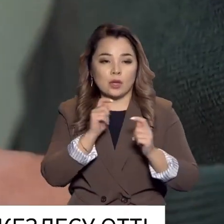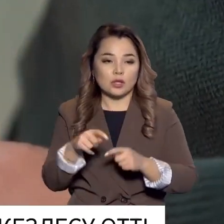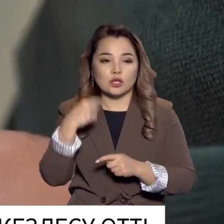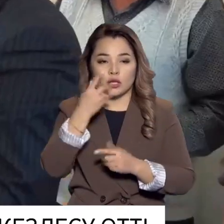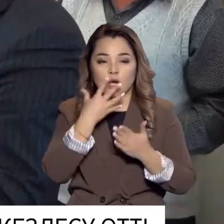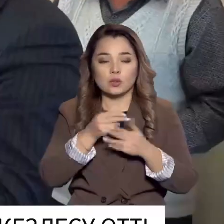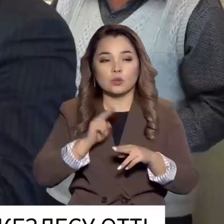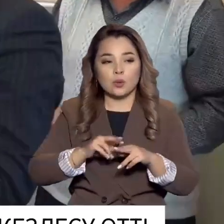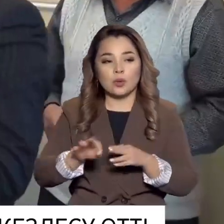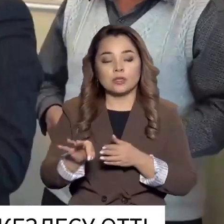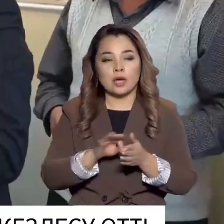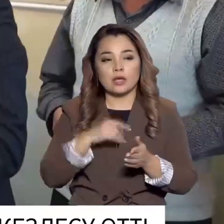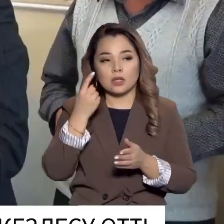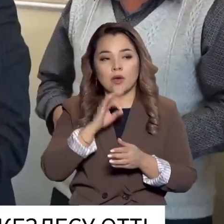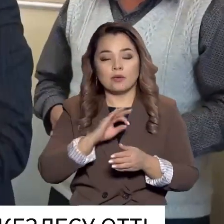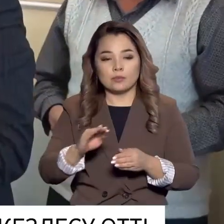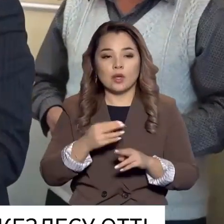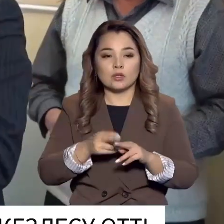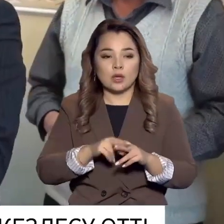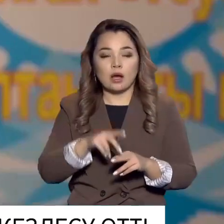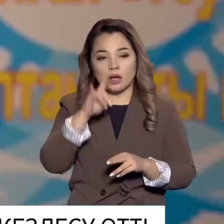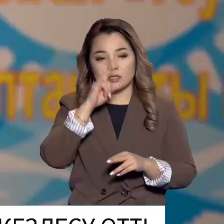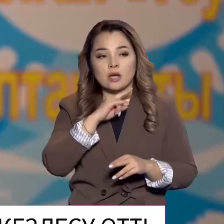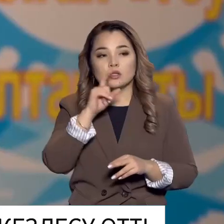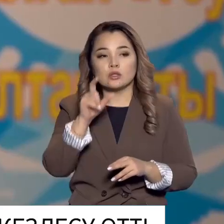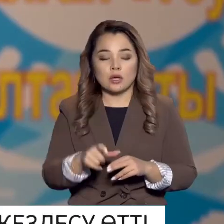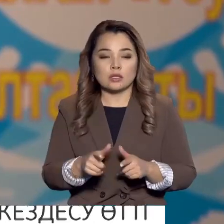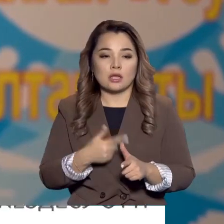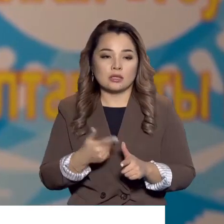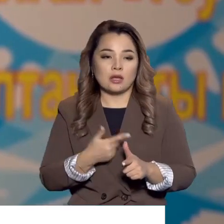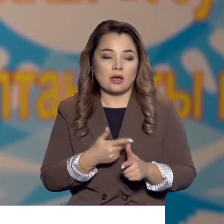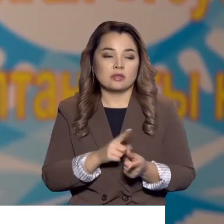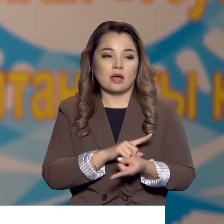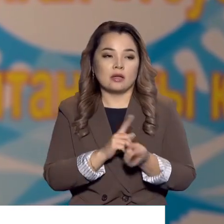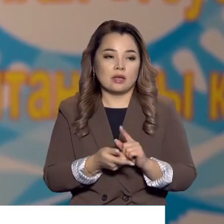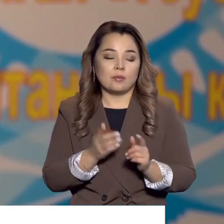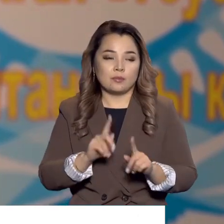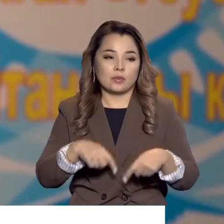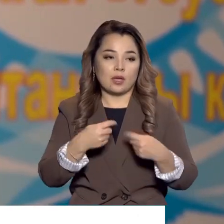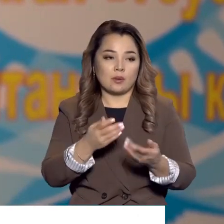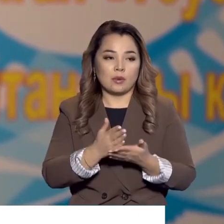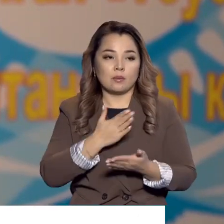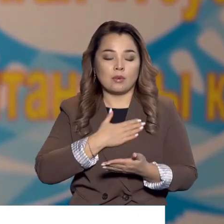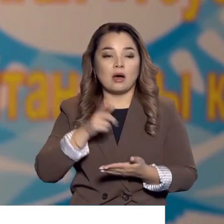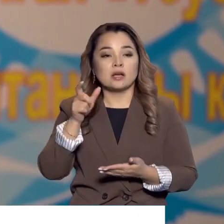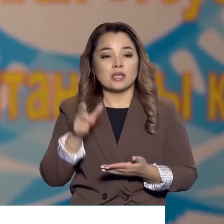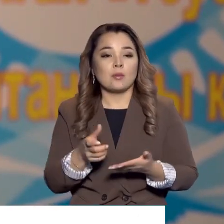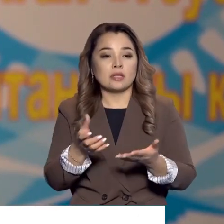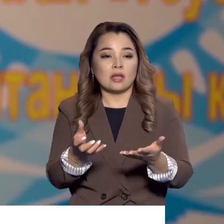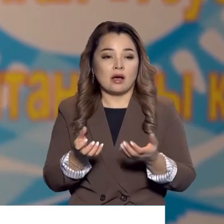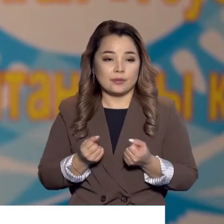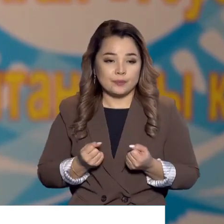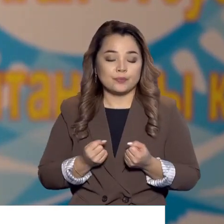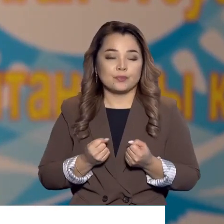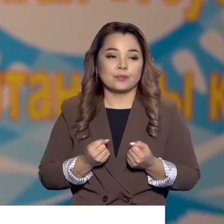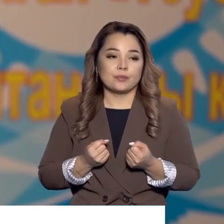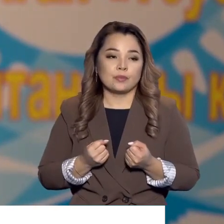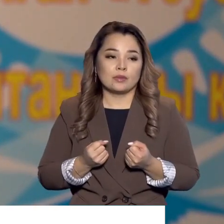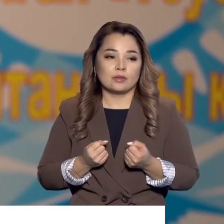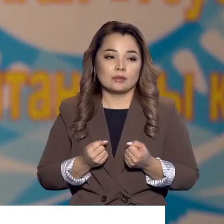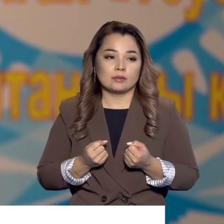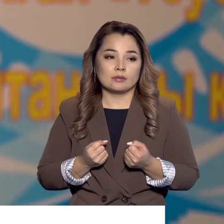иеленіп, ресми түрде Қазақстан азаматы атанды. Өз отаныма келіп, азаматтық алып, өз